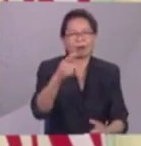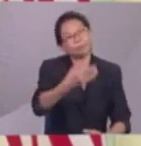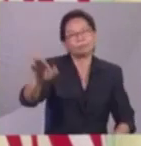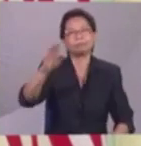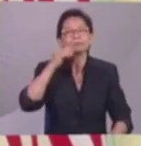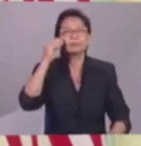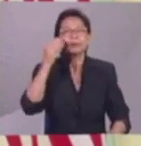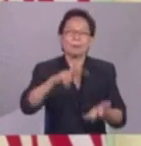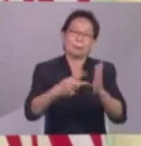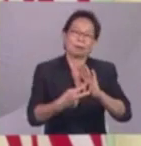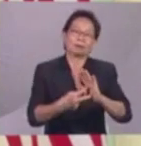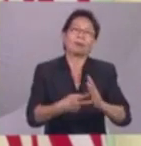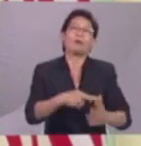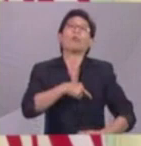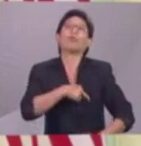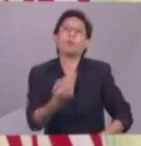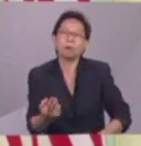menanggung kerugian kerana